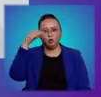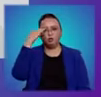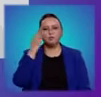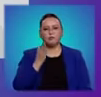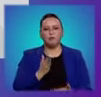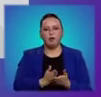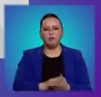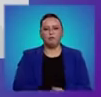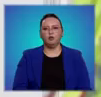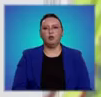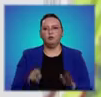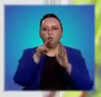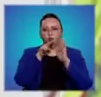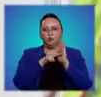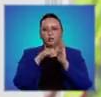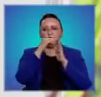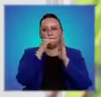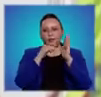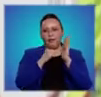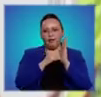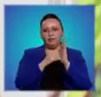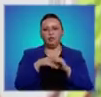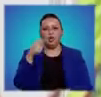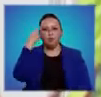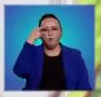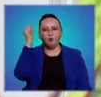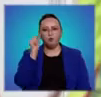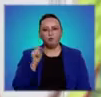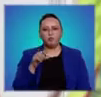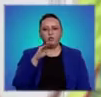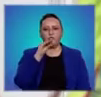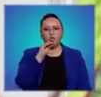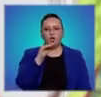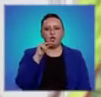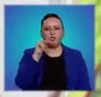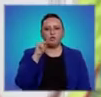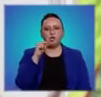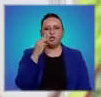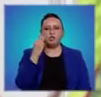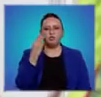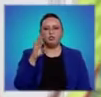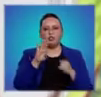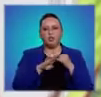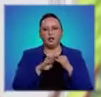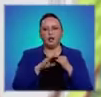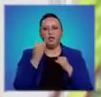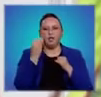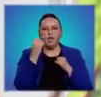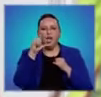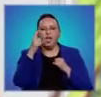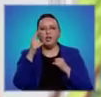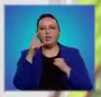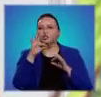дүрмийг тайлбарлая. Монгол бичигт ж, ч, шин дараа эгэс бусад их